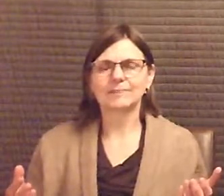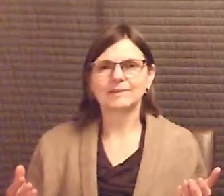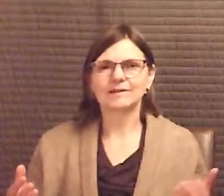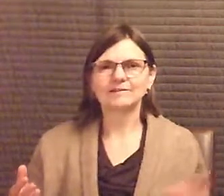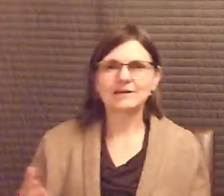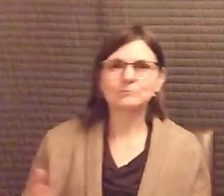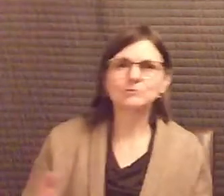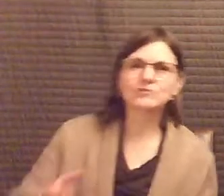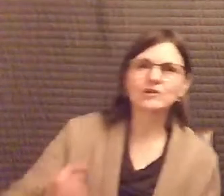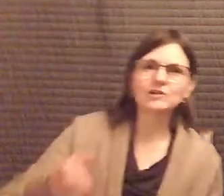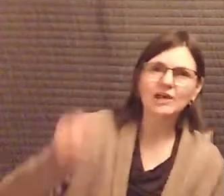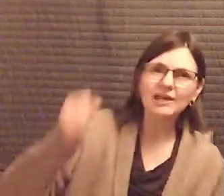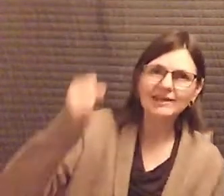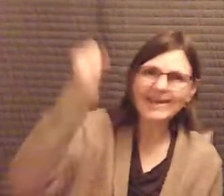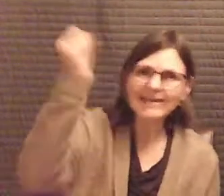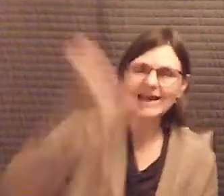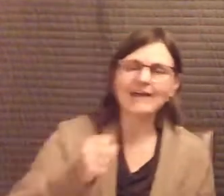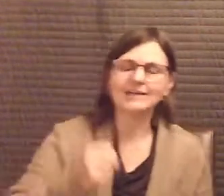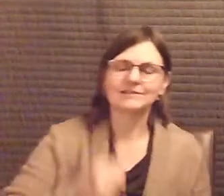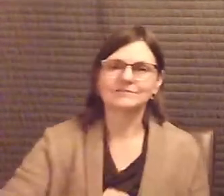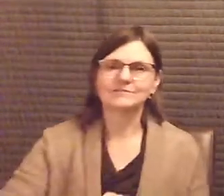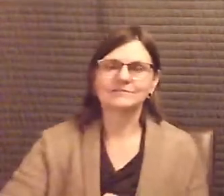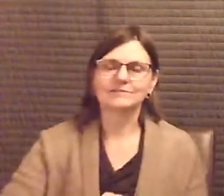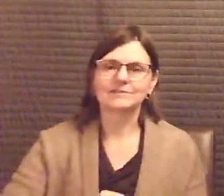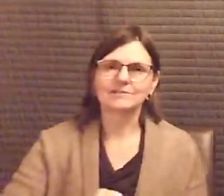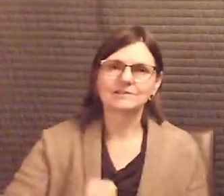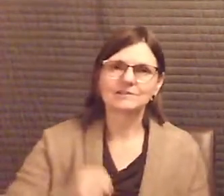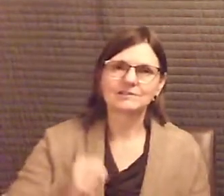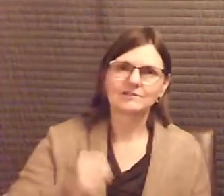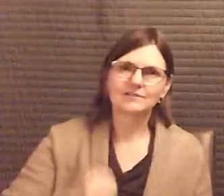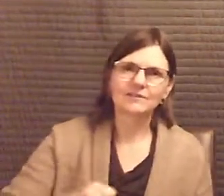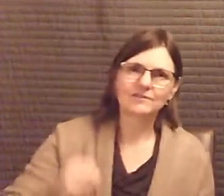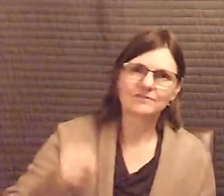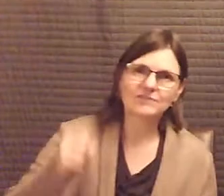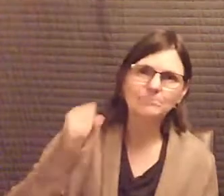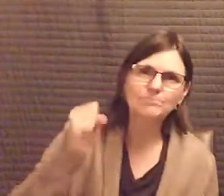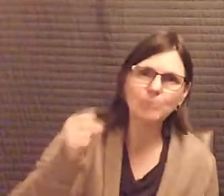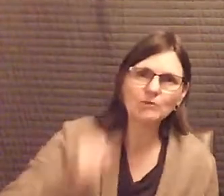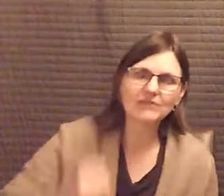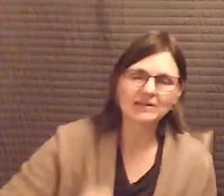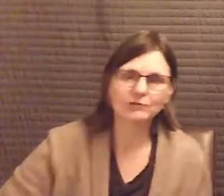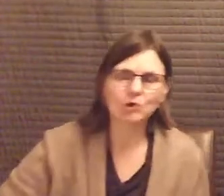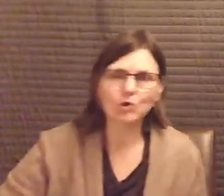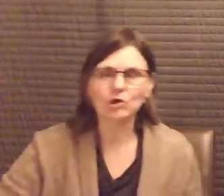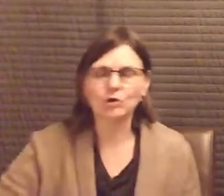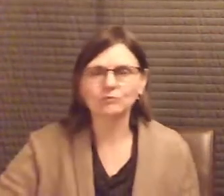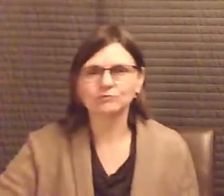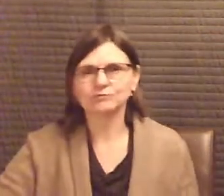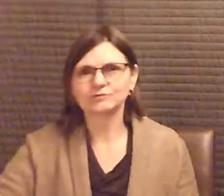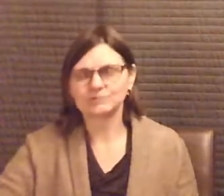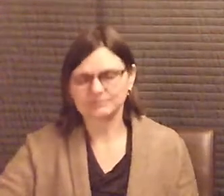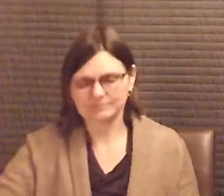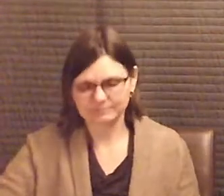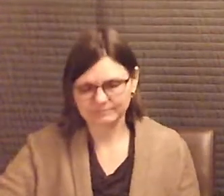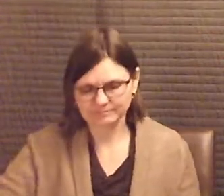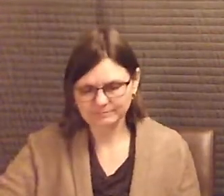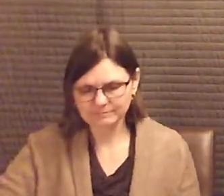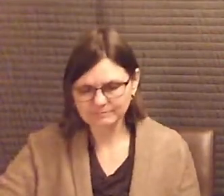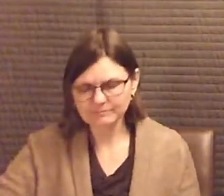orde daarom moeten we leren stop alle bolwerk van ongeloof